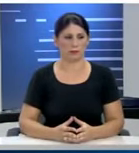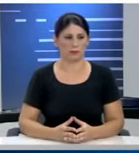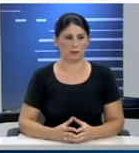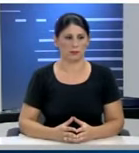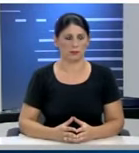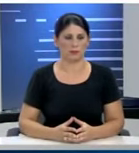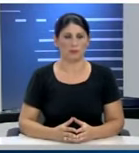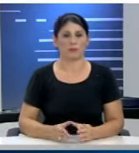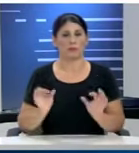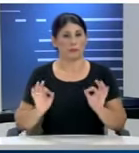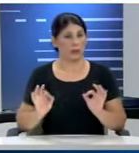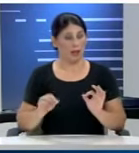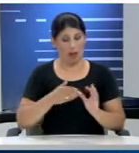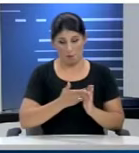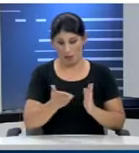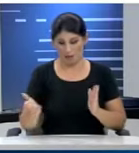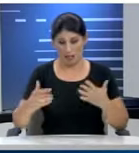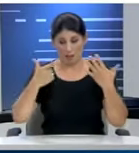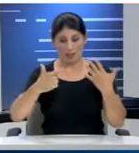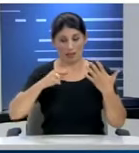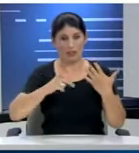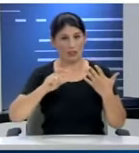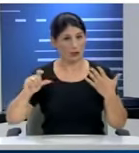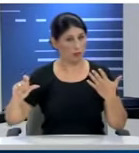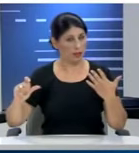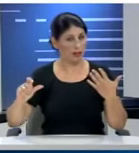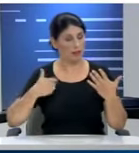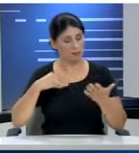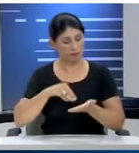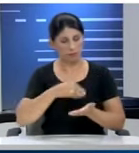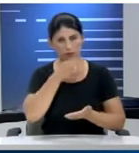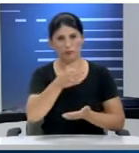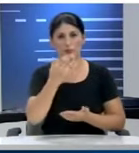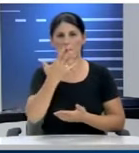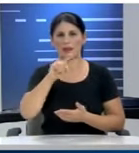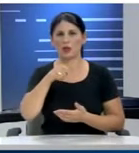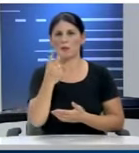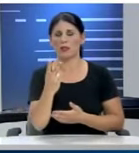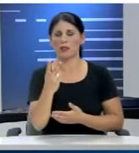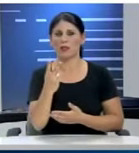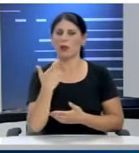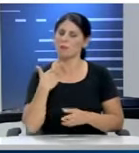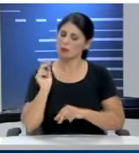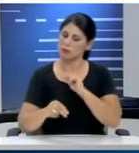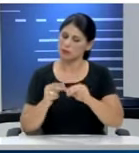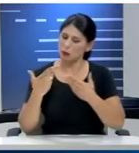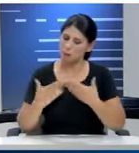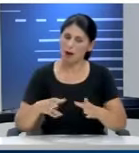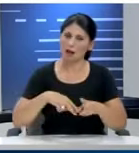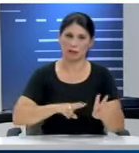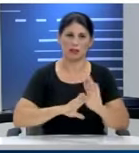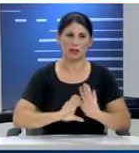Και βεβαίως από αυτά τα 7 δισεκατομμύρια, επαναλαμβάνω, τα 5,2 τα έχουμε ήδη ψηφίσει και υλοποιήσει.